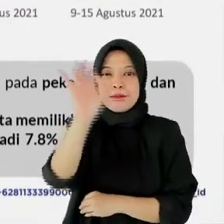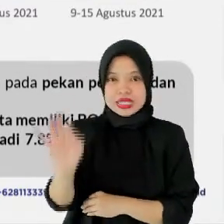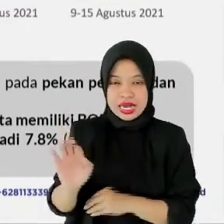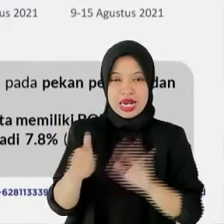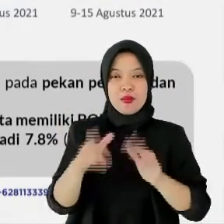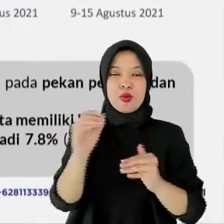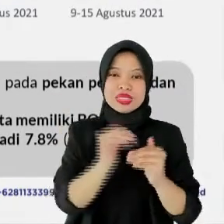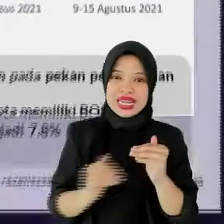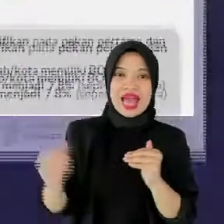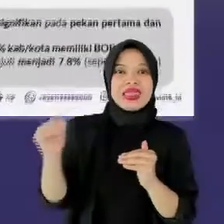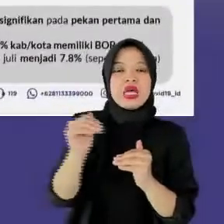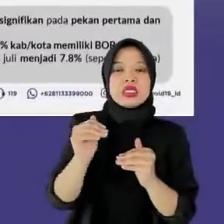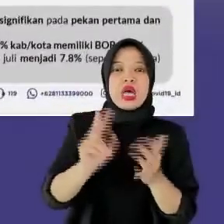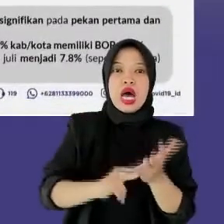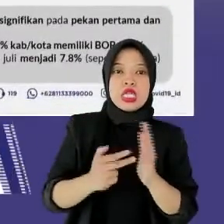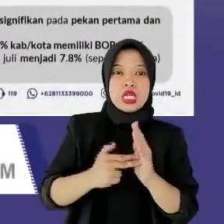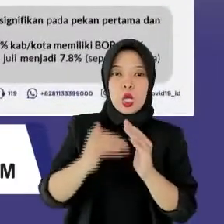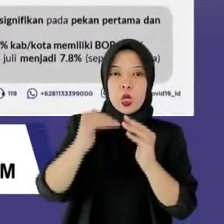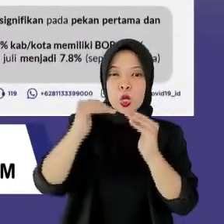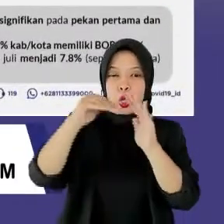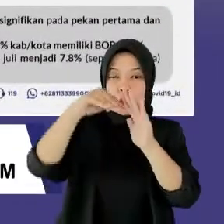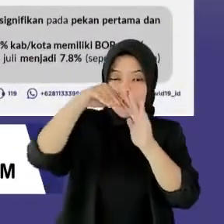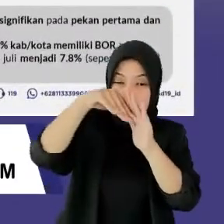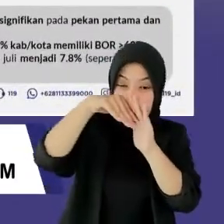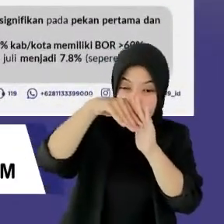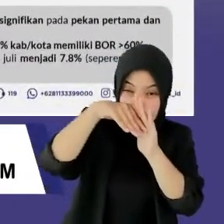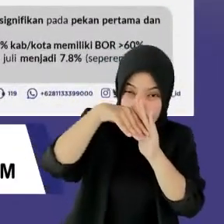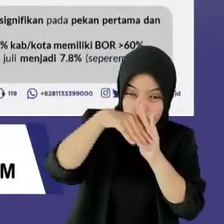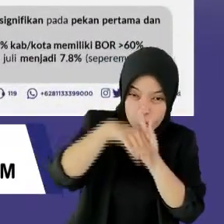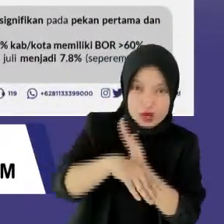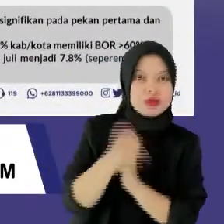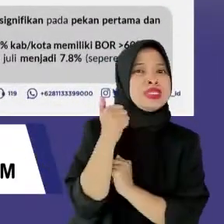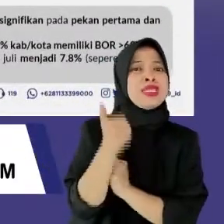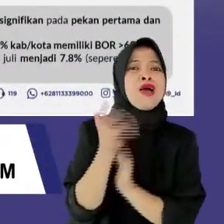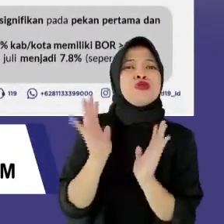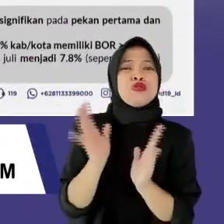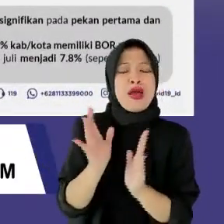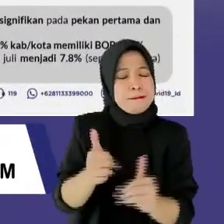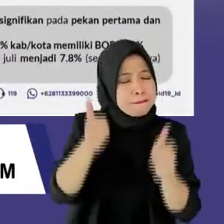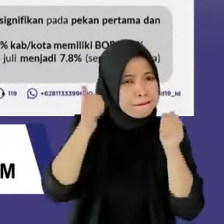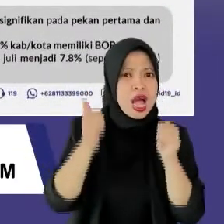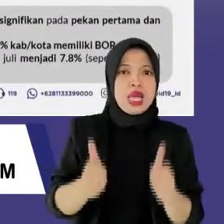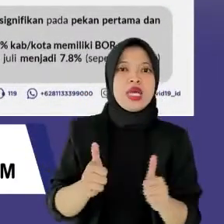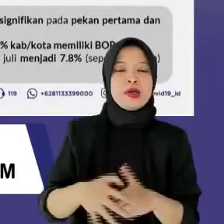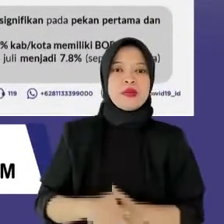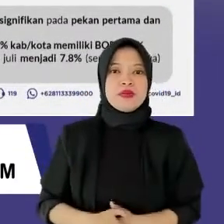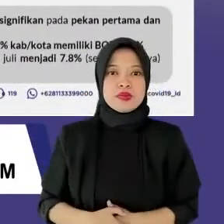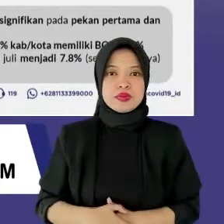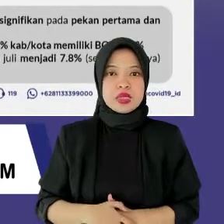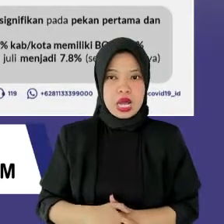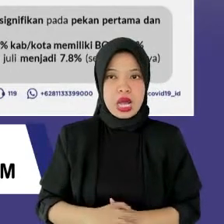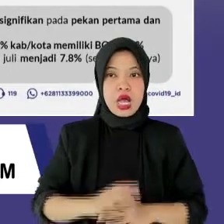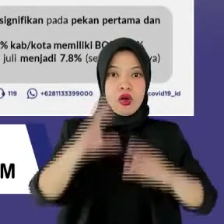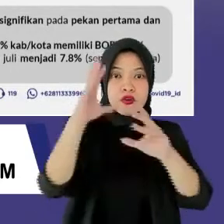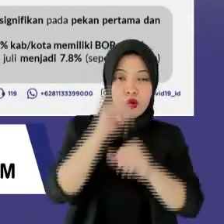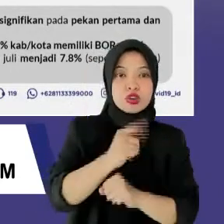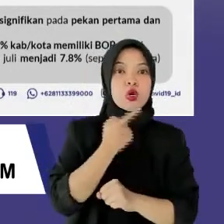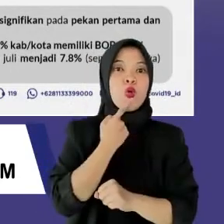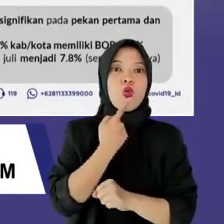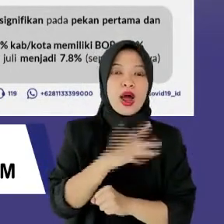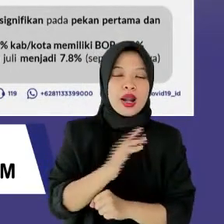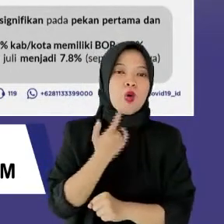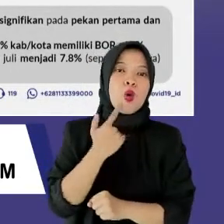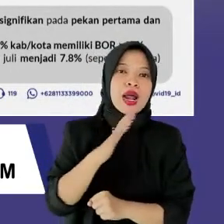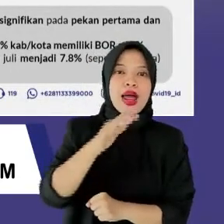atas 60%. Jadi sudah turun setengahnya gitu ya, sudah bisa menekan jauh. Bahkan kalau kita lihat fokusnya ke yang warna